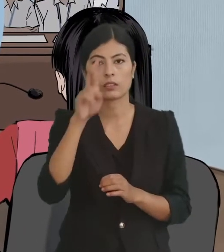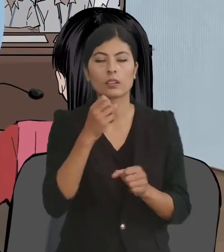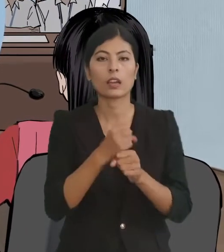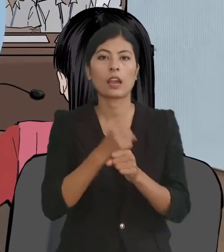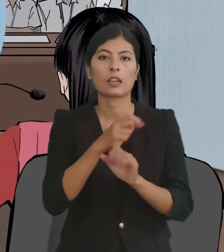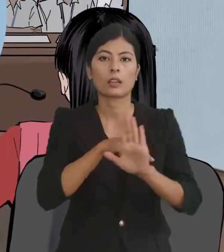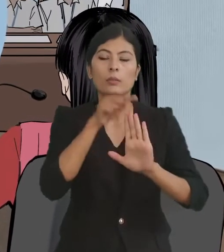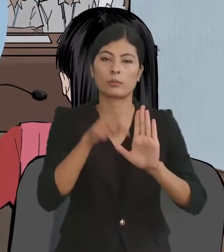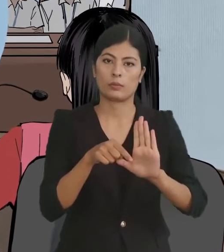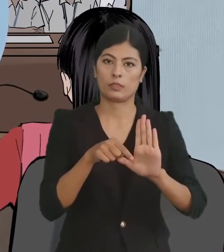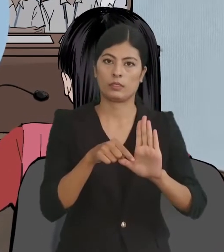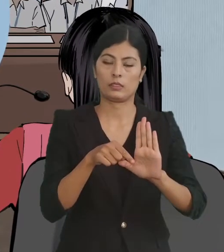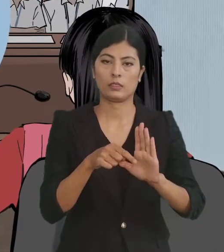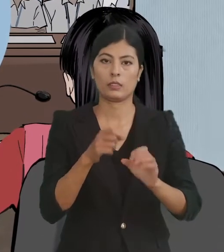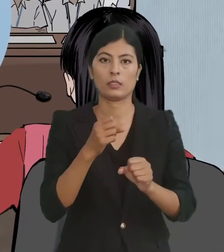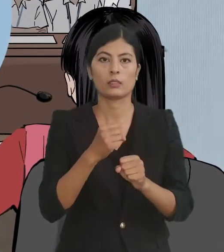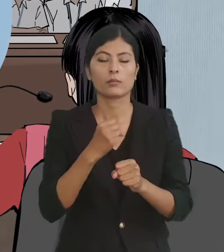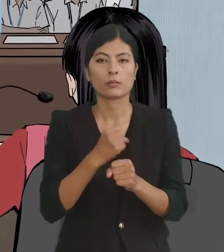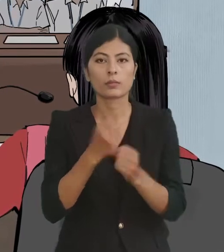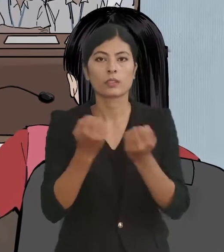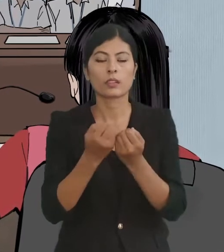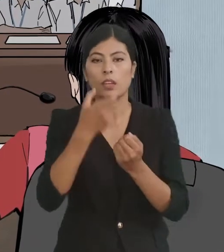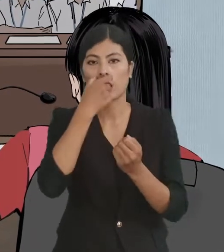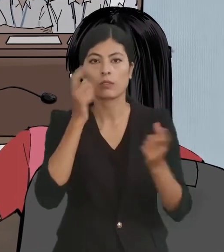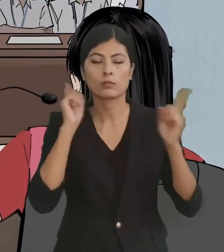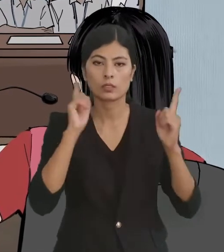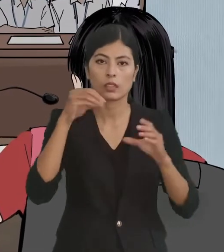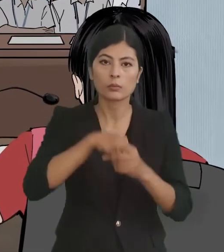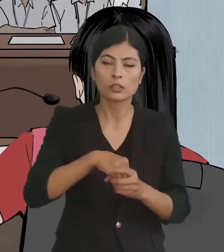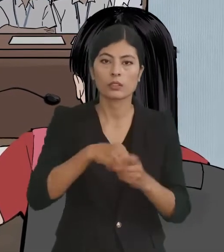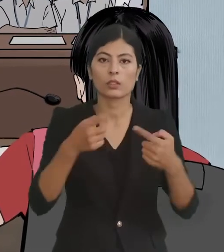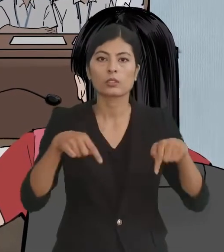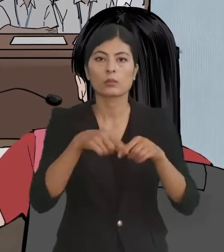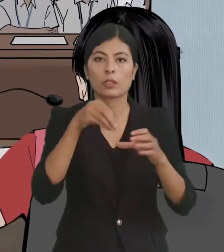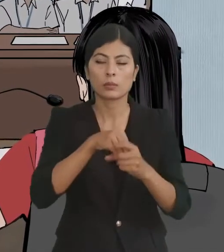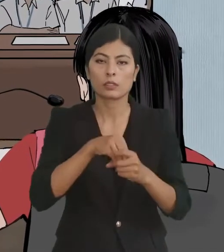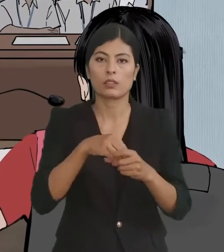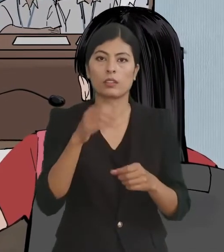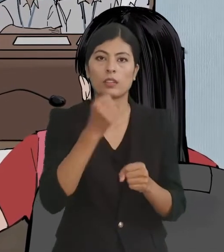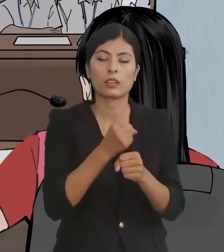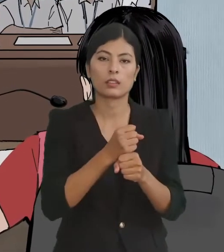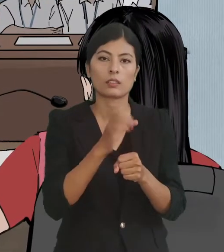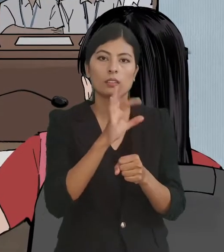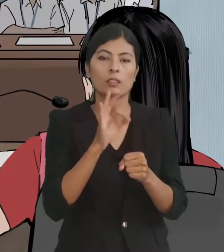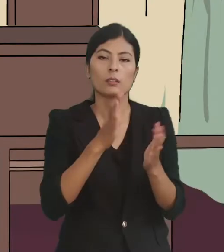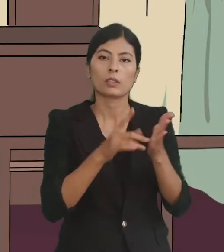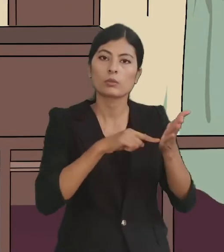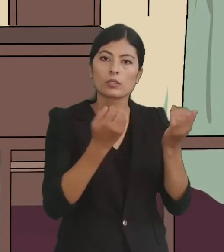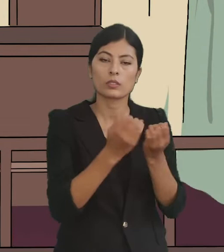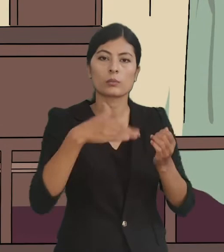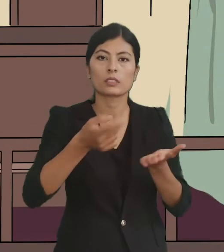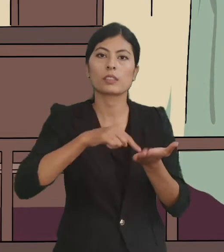तयार हरिकन गाउँ तथा नगरसभा वा कार्यपालिकाका बैठकलाई स्वीकृत हरेपट्टि लागू गर्नुपर्दो छ।